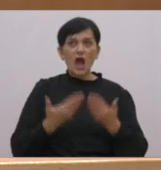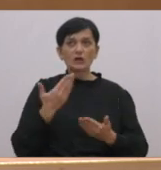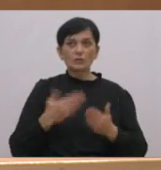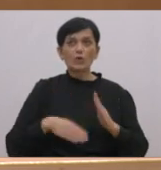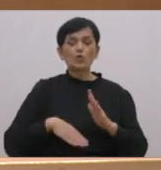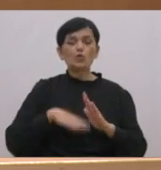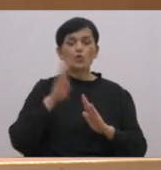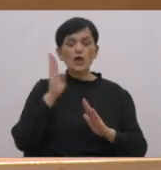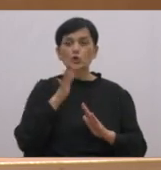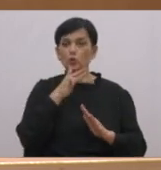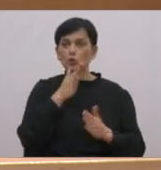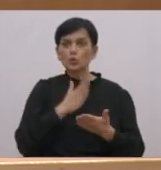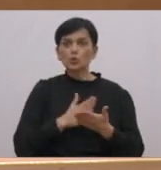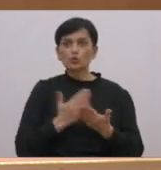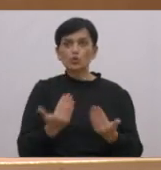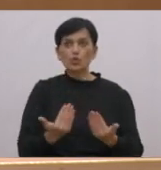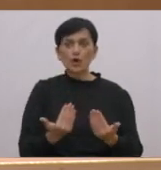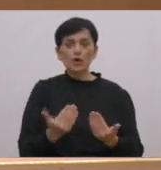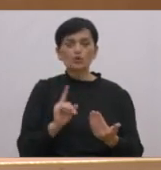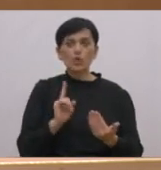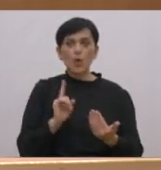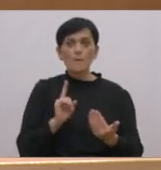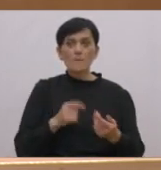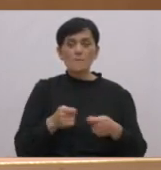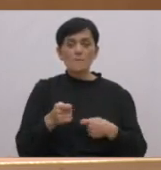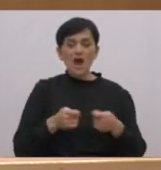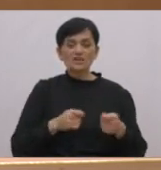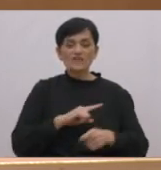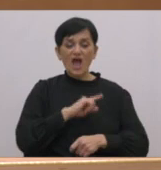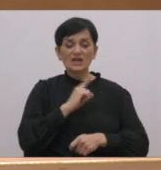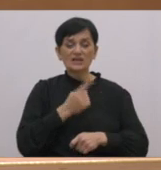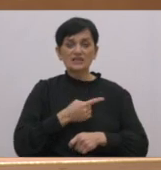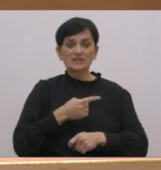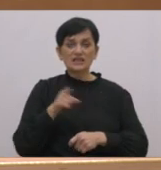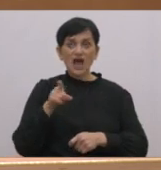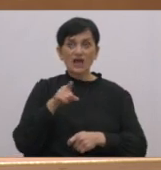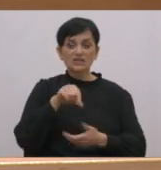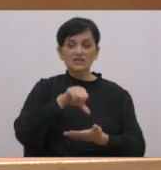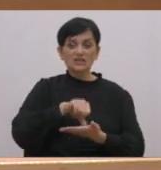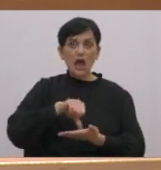უკეთესი დროა იმისთვის, რომ მართველი ძალის წარმომადგენლებმა